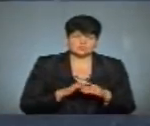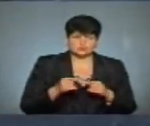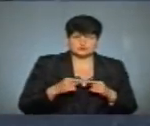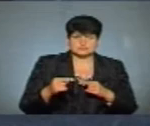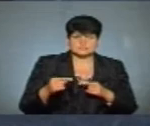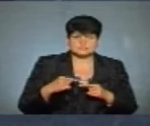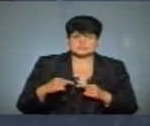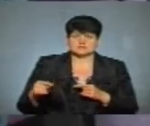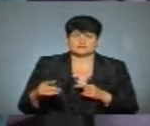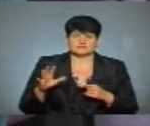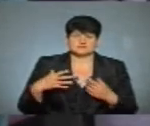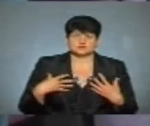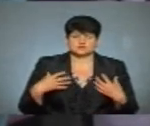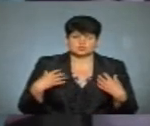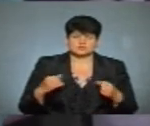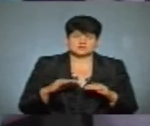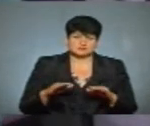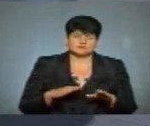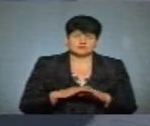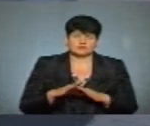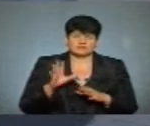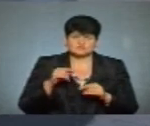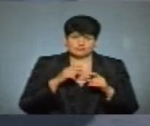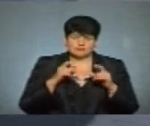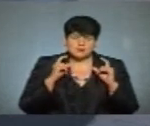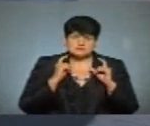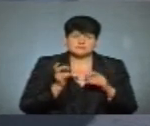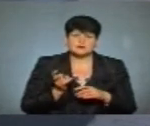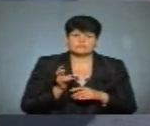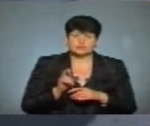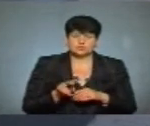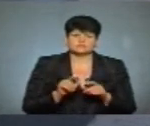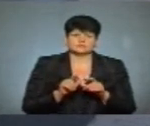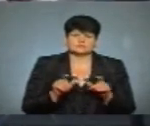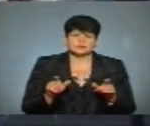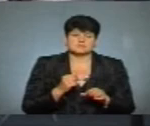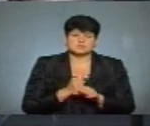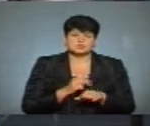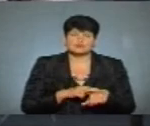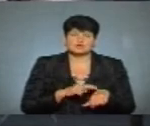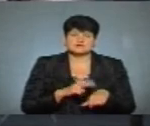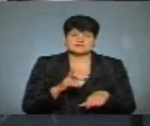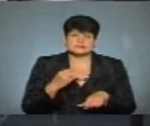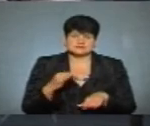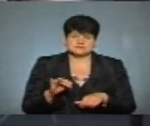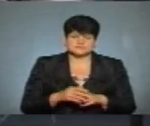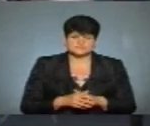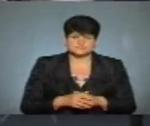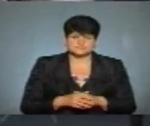дистанції, всі здорові, дітки дотримуються, всі в масках. Також перед входом до пункту тестування працює поліцейський Сергій Пандрак.